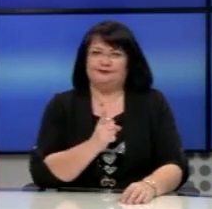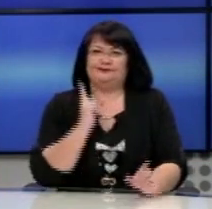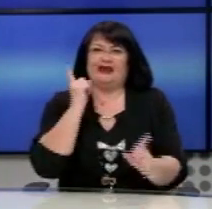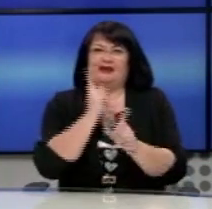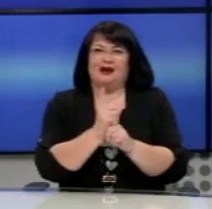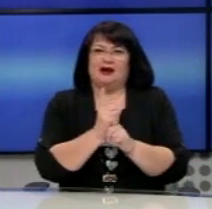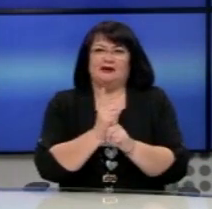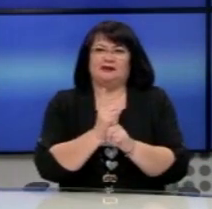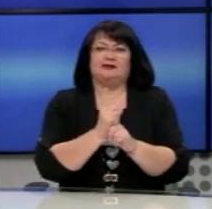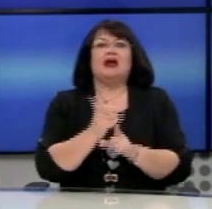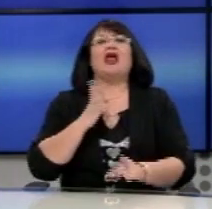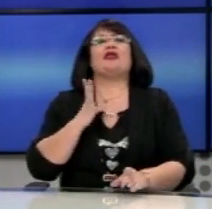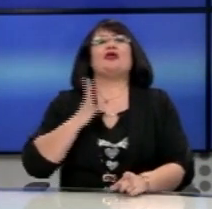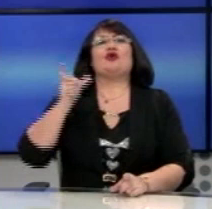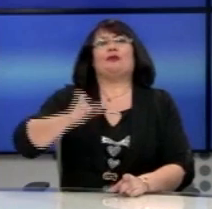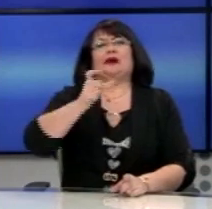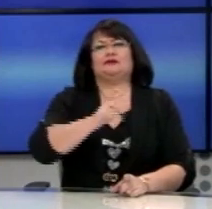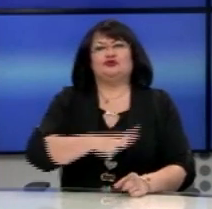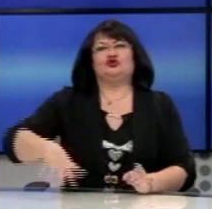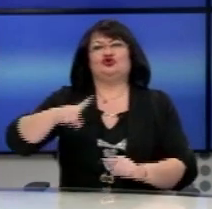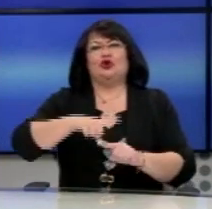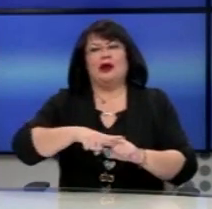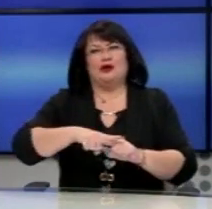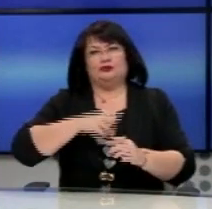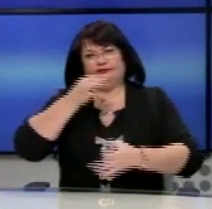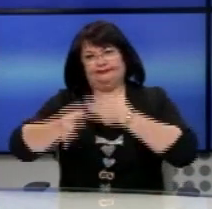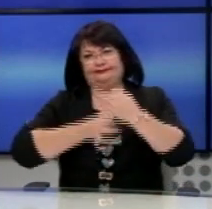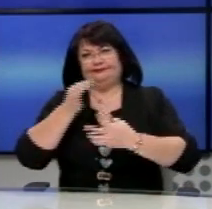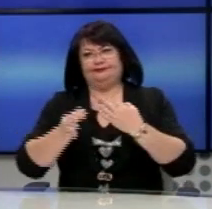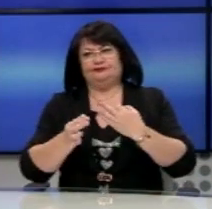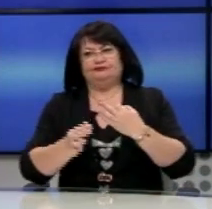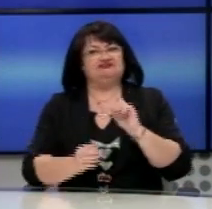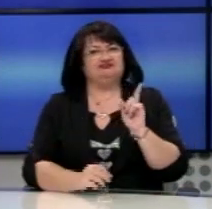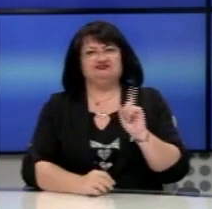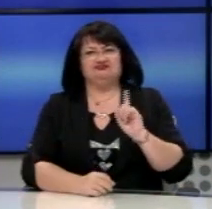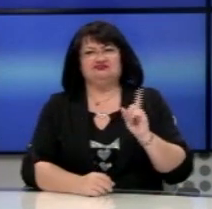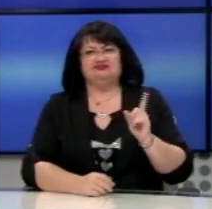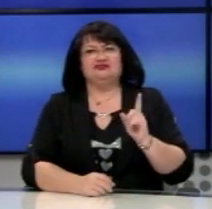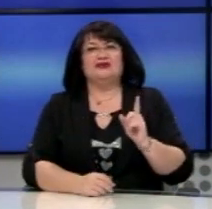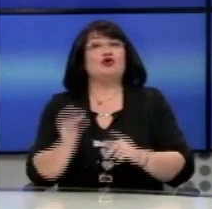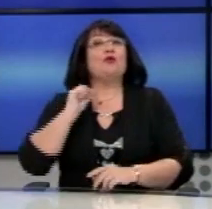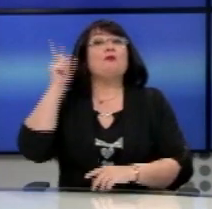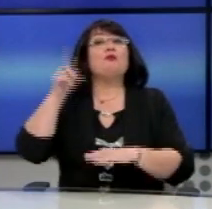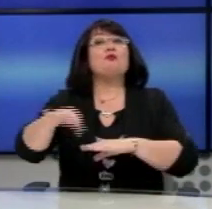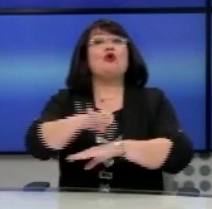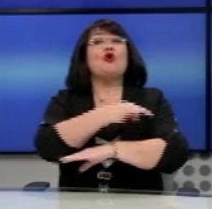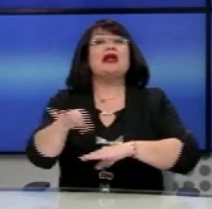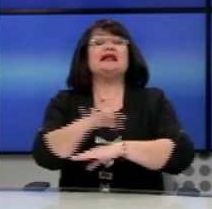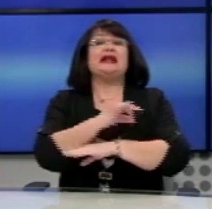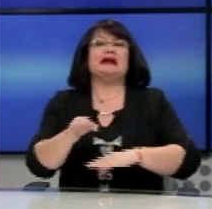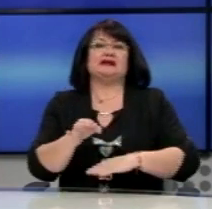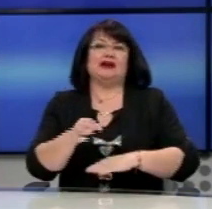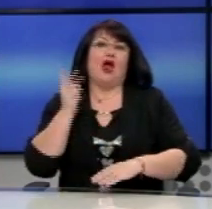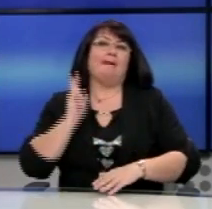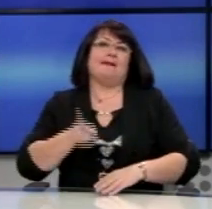κυρίως απευθυνόμαστε στους συμπολίτες μας, στον ελληνικό λαό και από αυτό το βήμα. Δεν είναι το Πολυτεχνείο που απειλεί τη